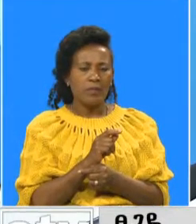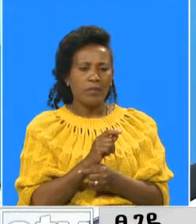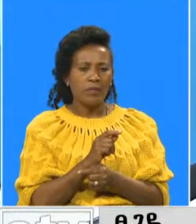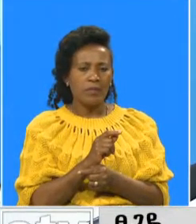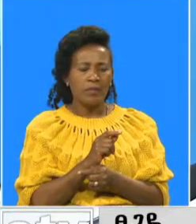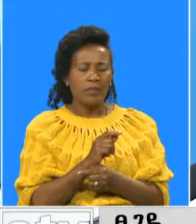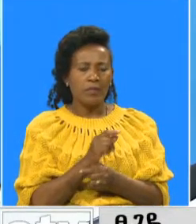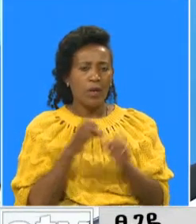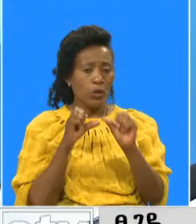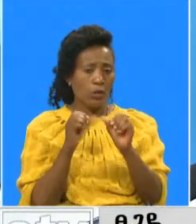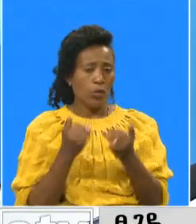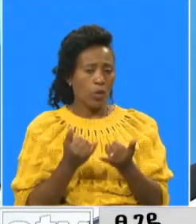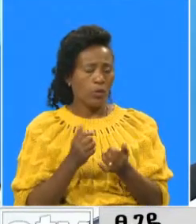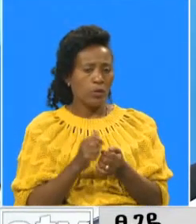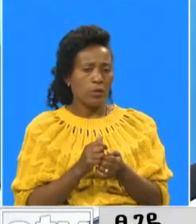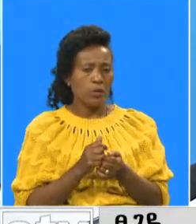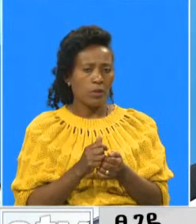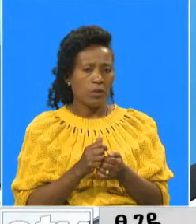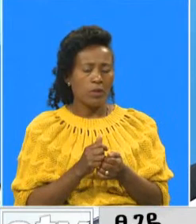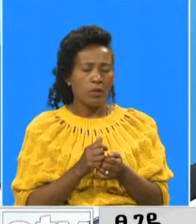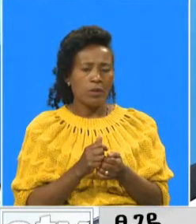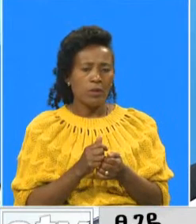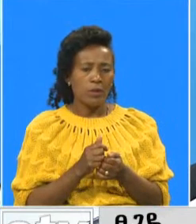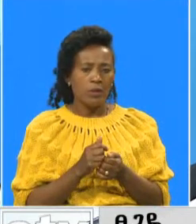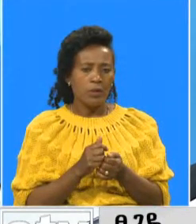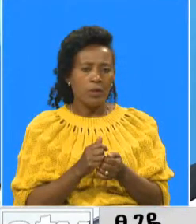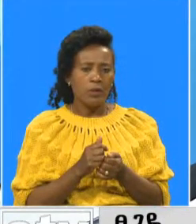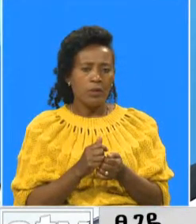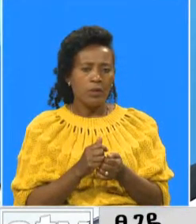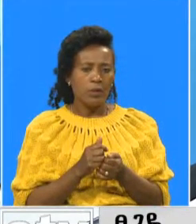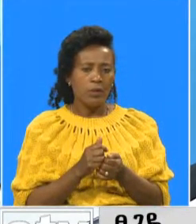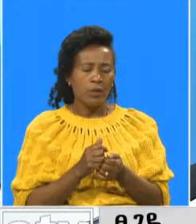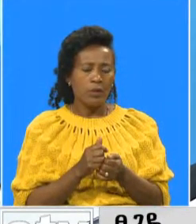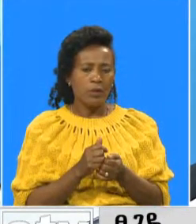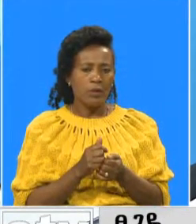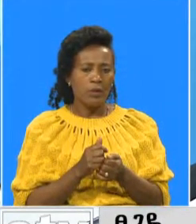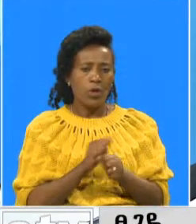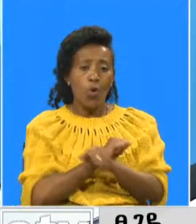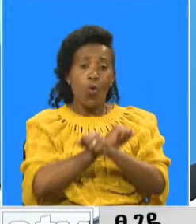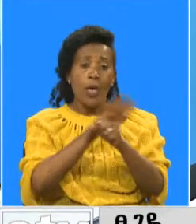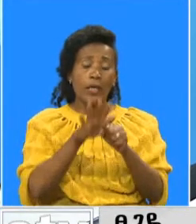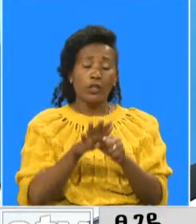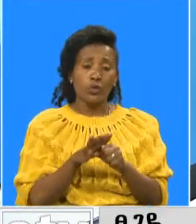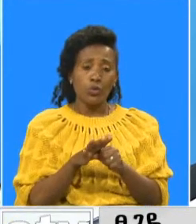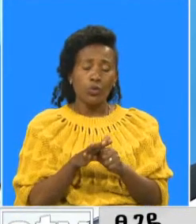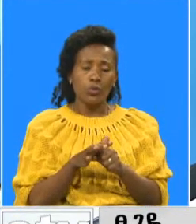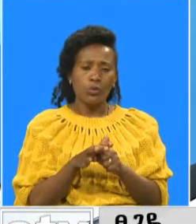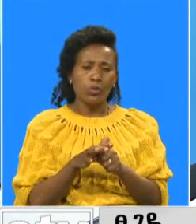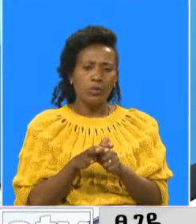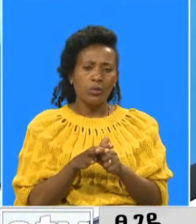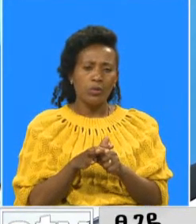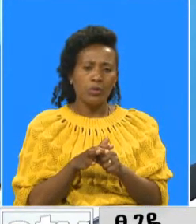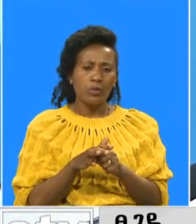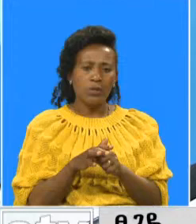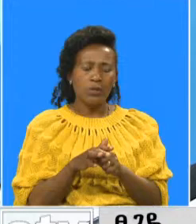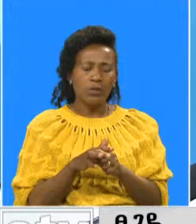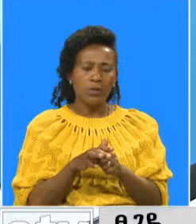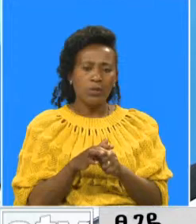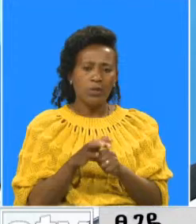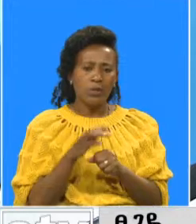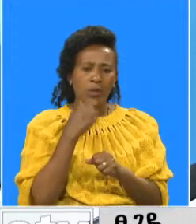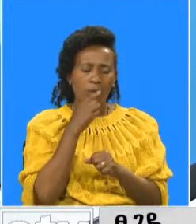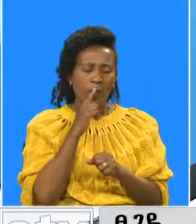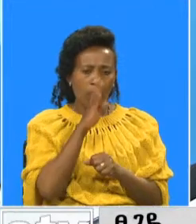ይሰማል? ይቀጥሉ። አሁን ኮቪድ ወረርሽኝ ደግሞ ኮቪድ-19 ኮሮናቫይረስ የሚባለው